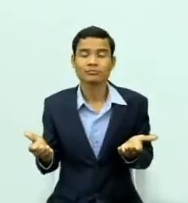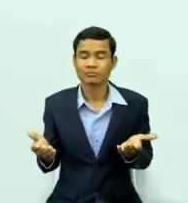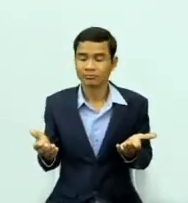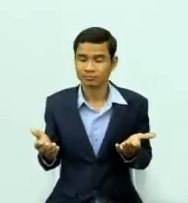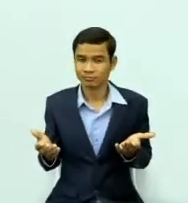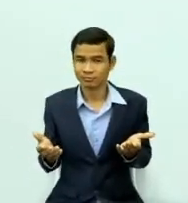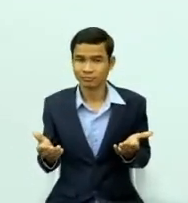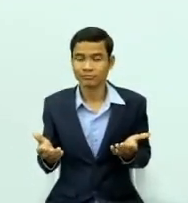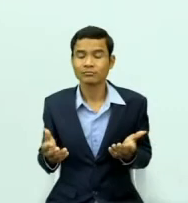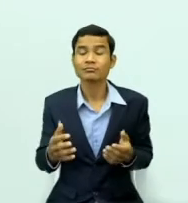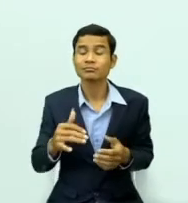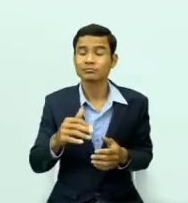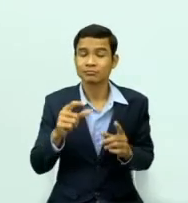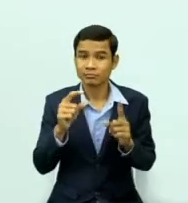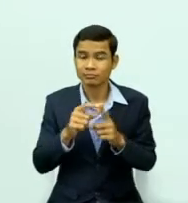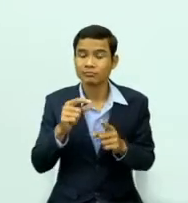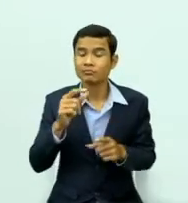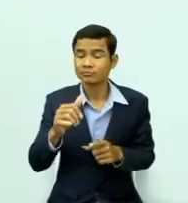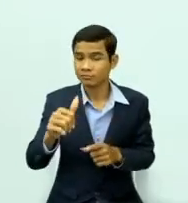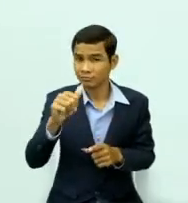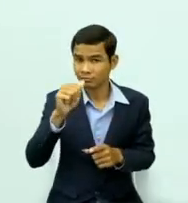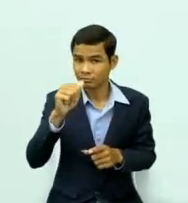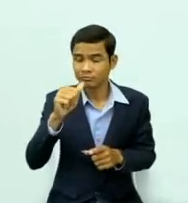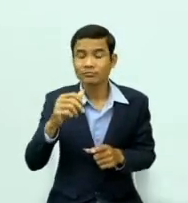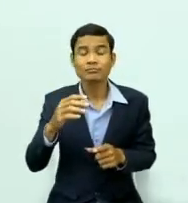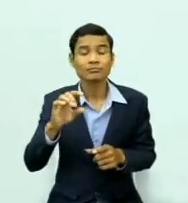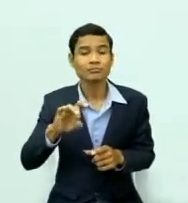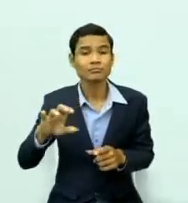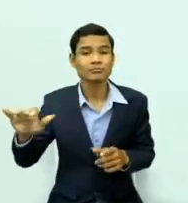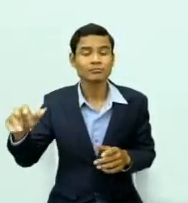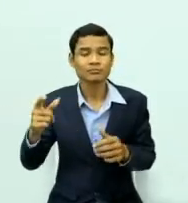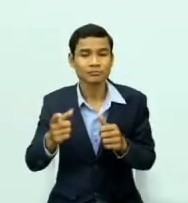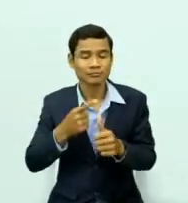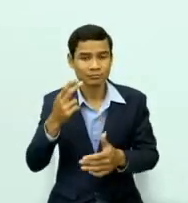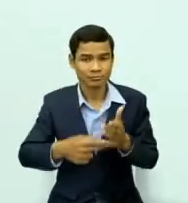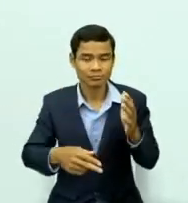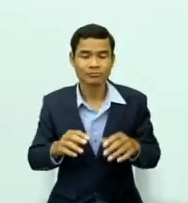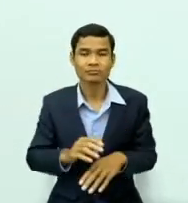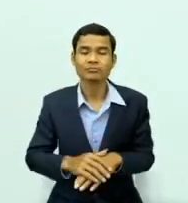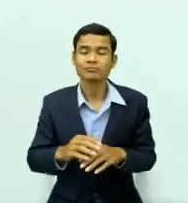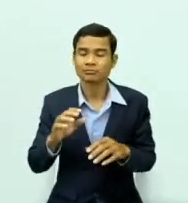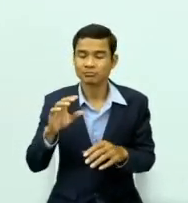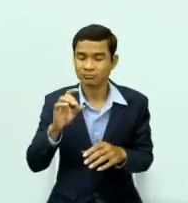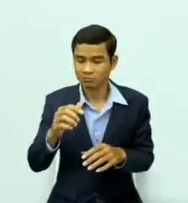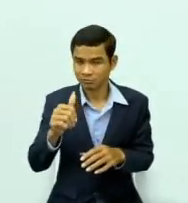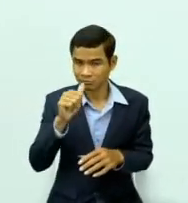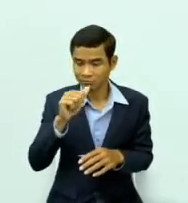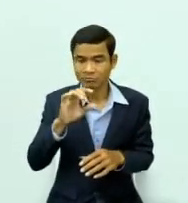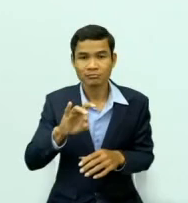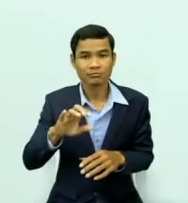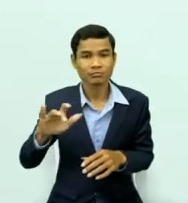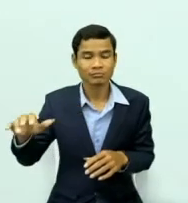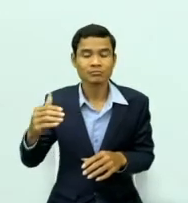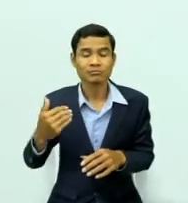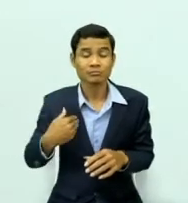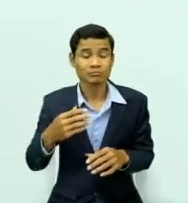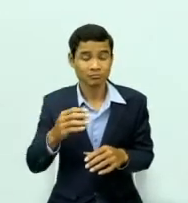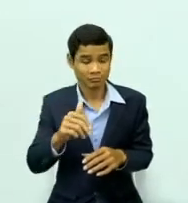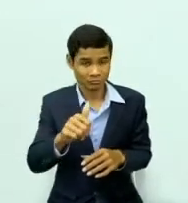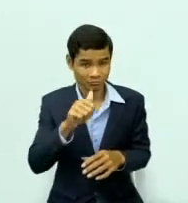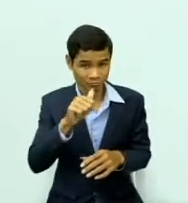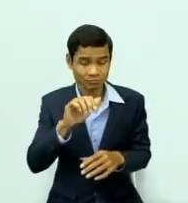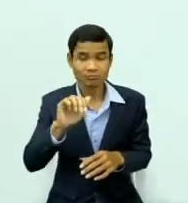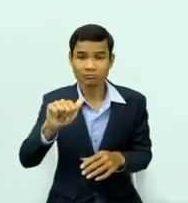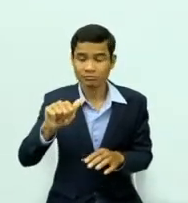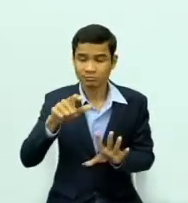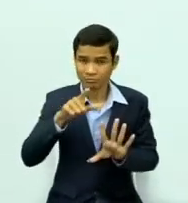Chà ta bị nhắm miên sô đam với con. Chà bị nhắm cứ miên sô đam nhỏ này con